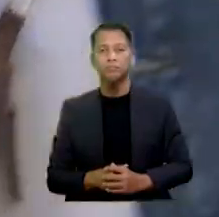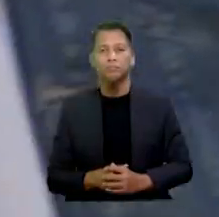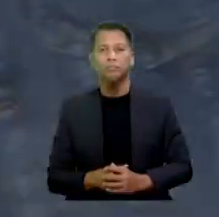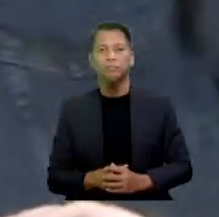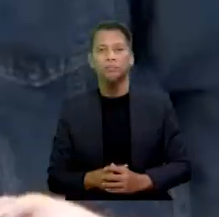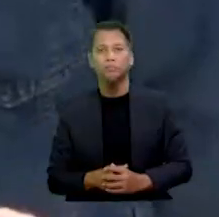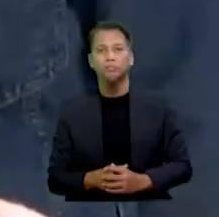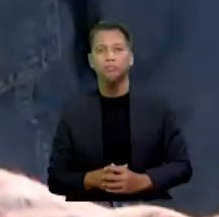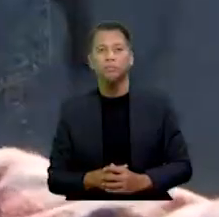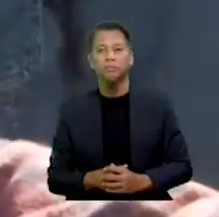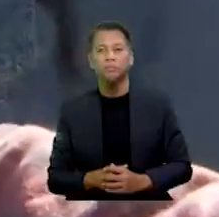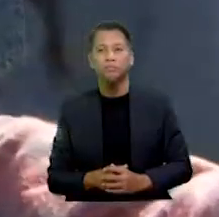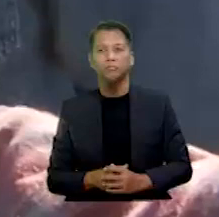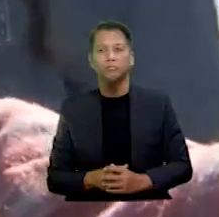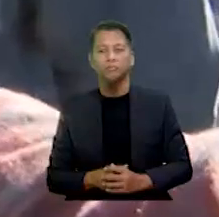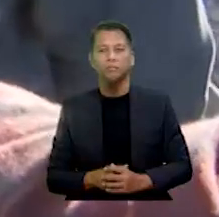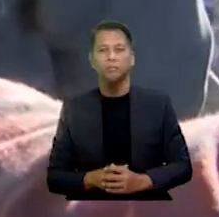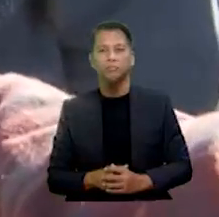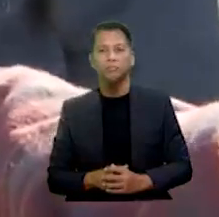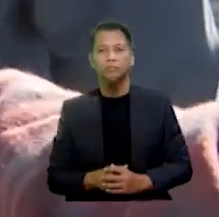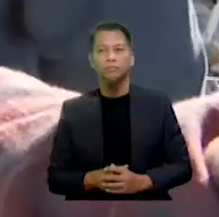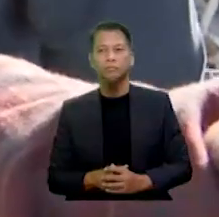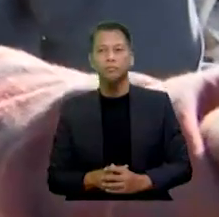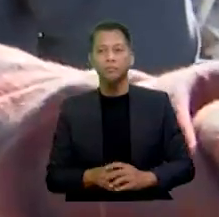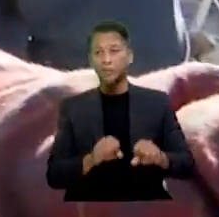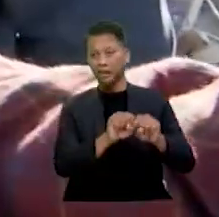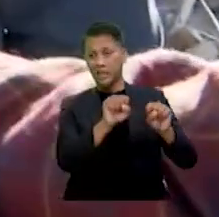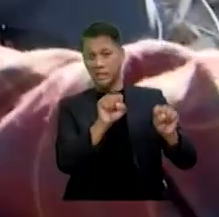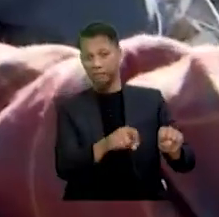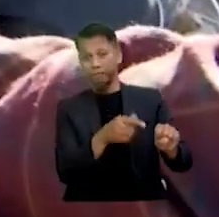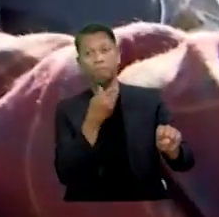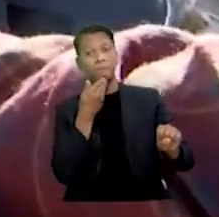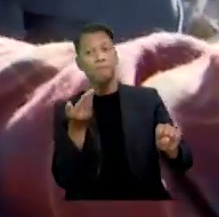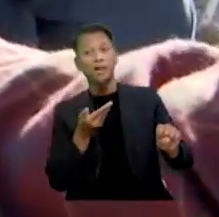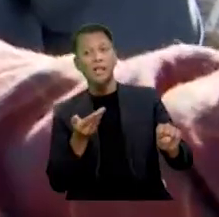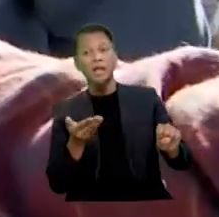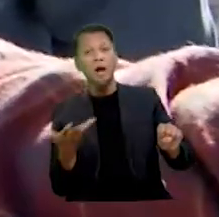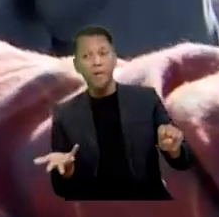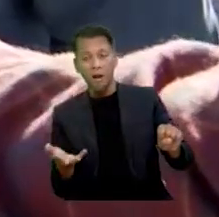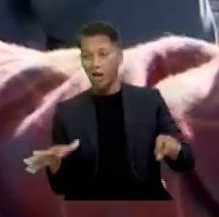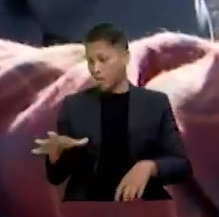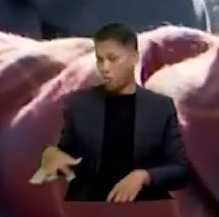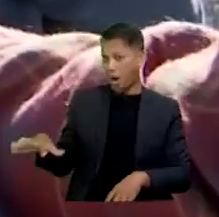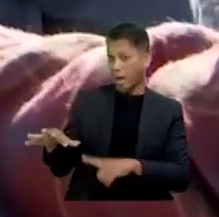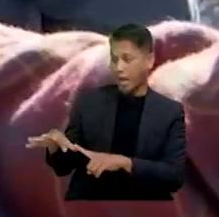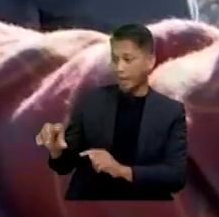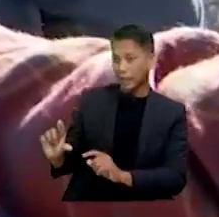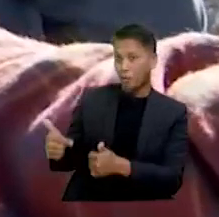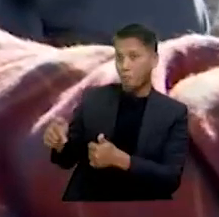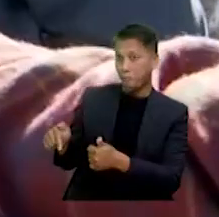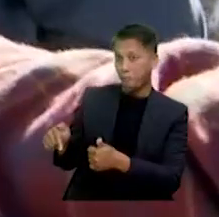jadi mereka eee biasanya dari keluarga-keluarga yang masih hidup mereka memberikan